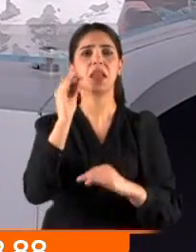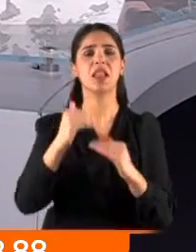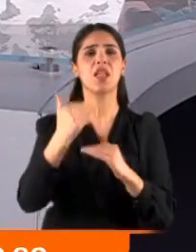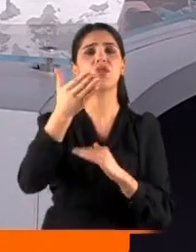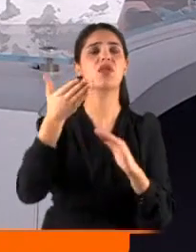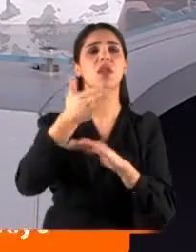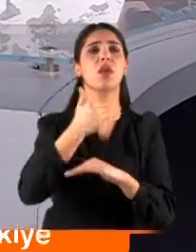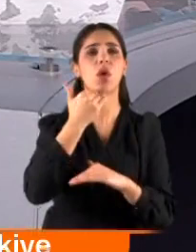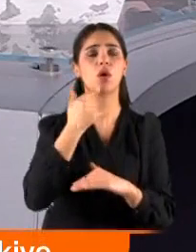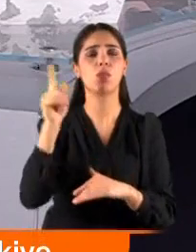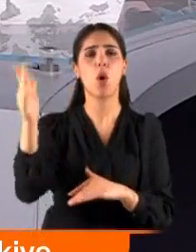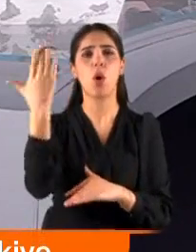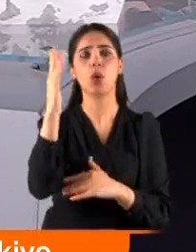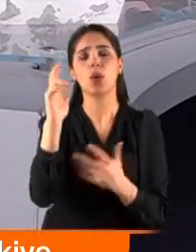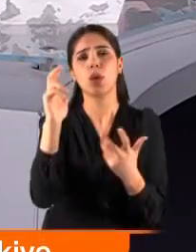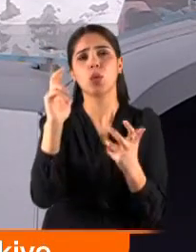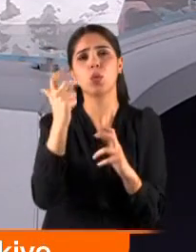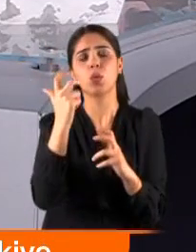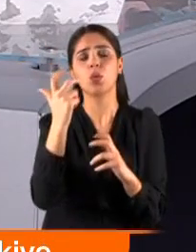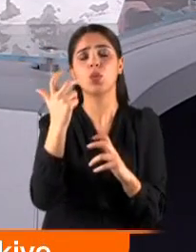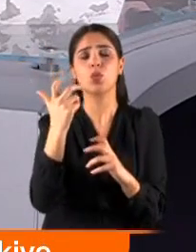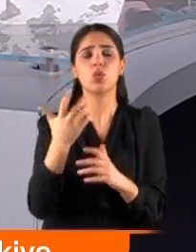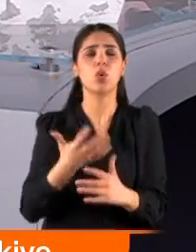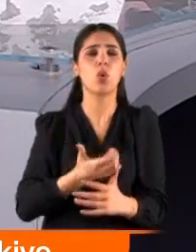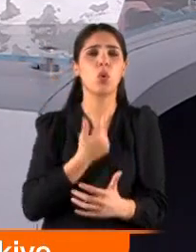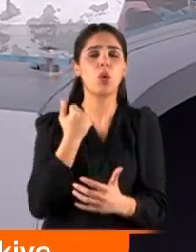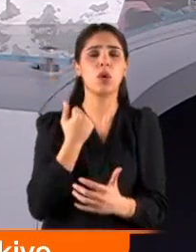geldi. Onu aynalara küstüren doktorsa kayıp.